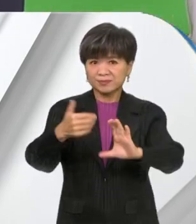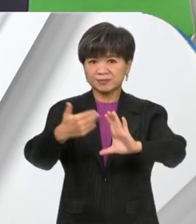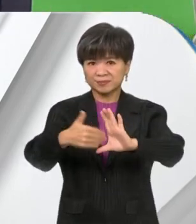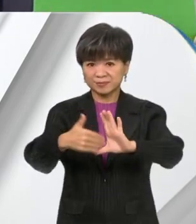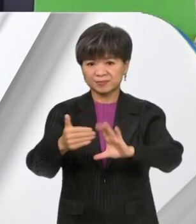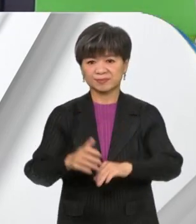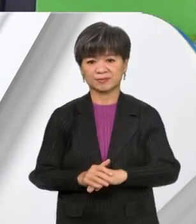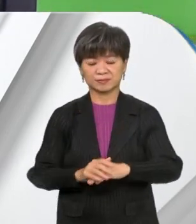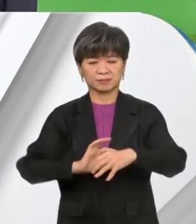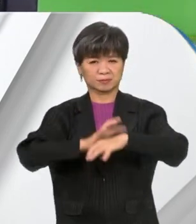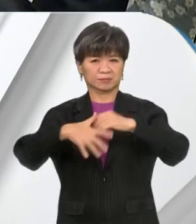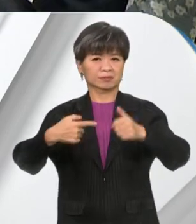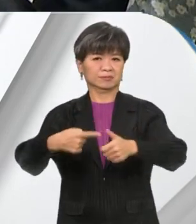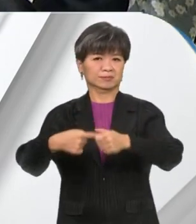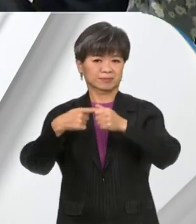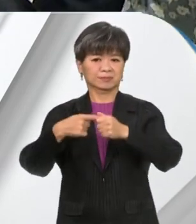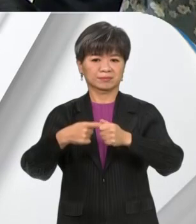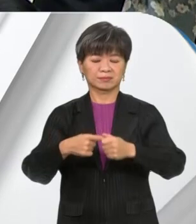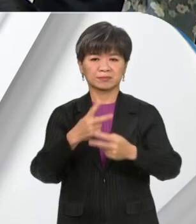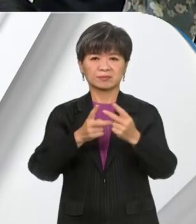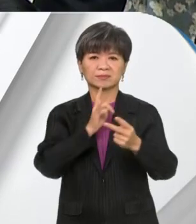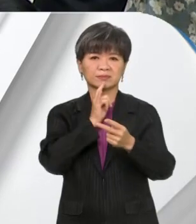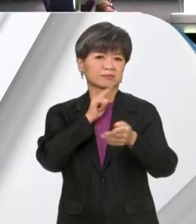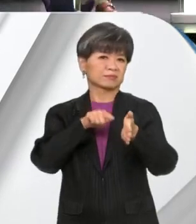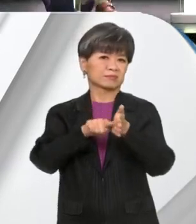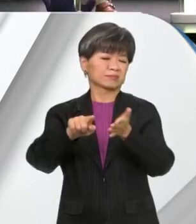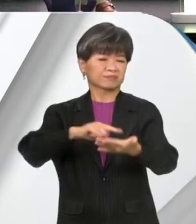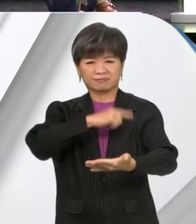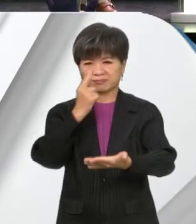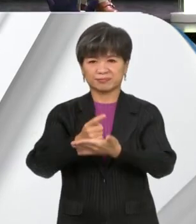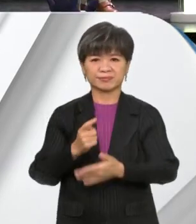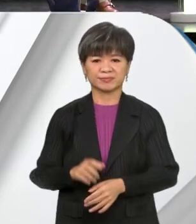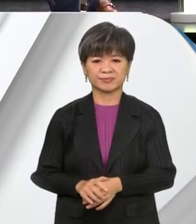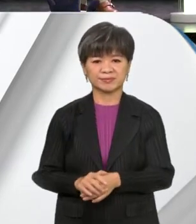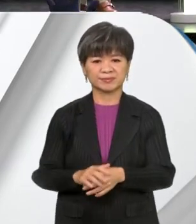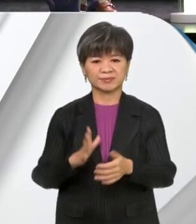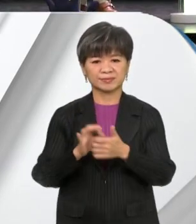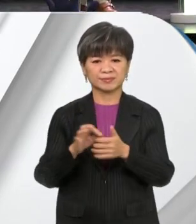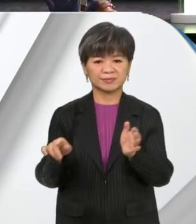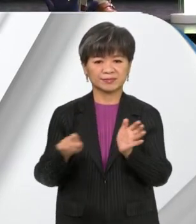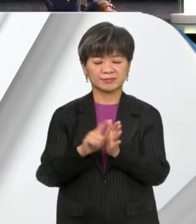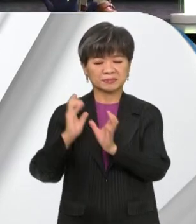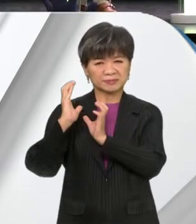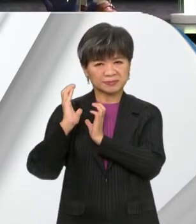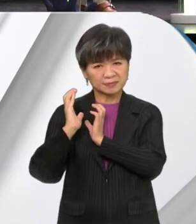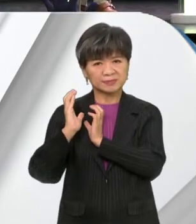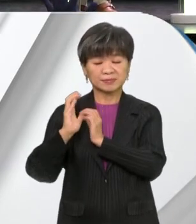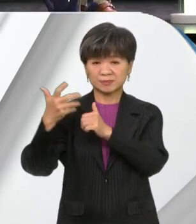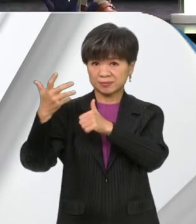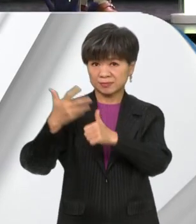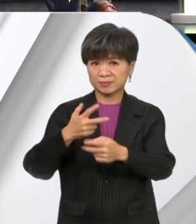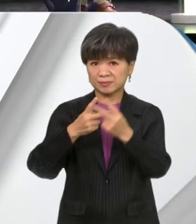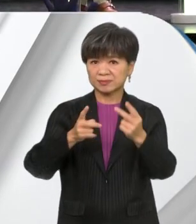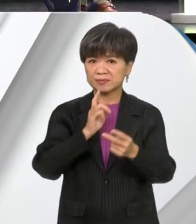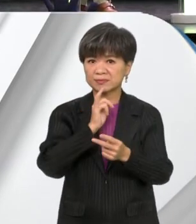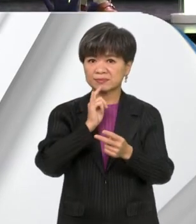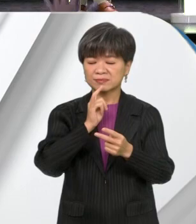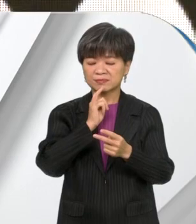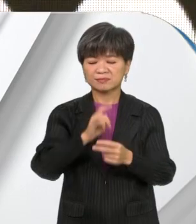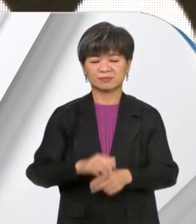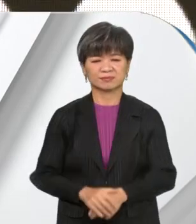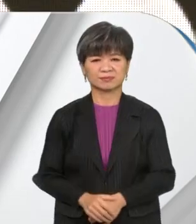韩国全世界跳跃者全行业来发展的平台，一路来开年复制传承行业的节